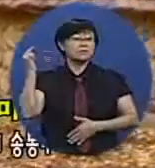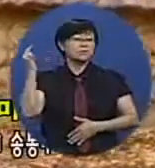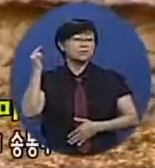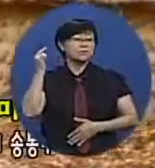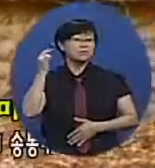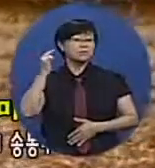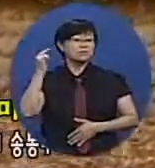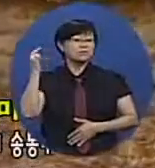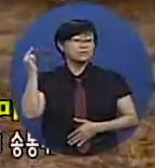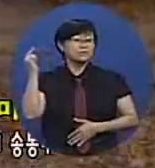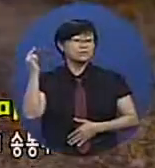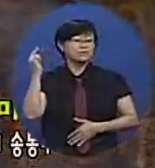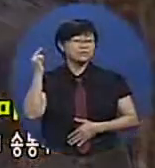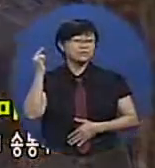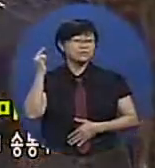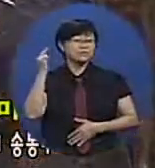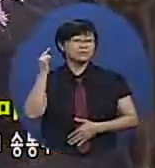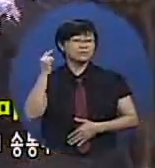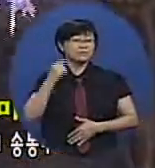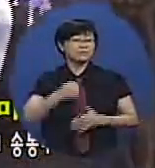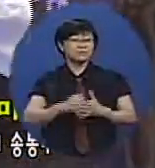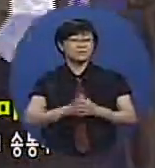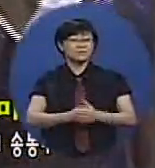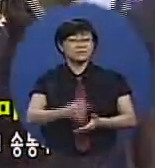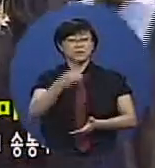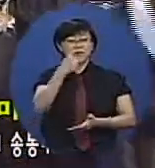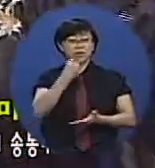그 목소리,